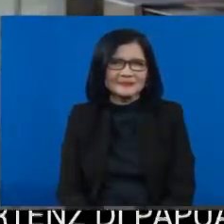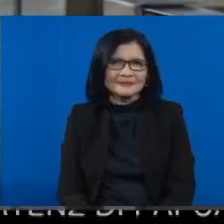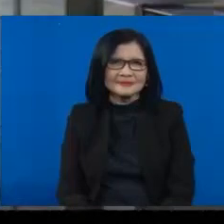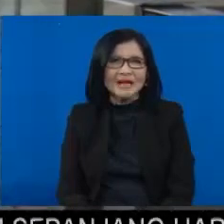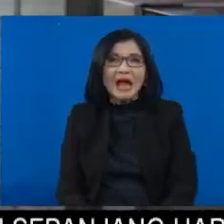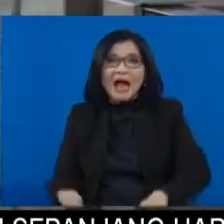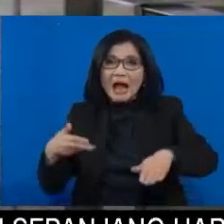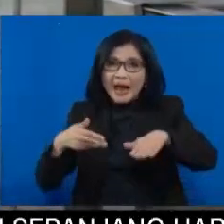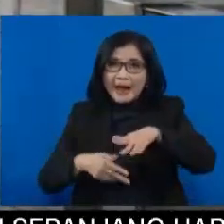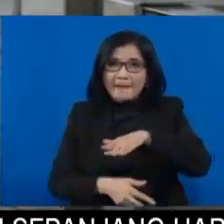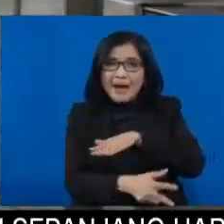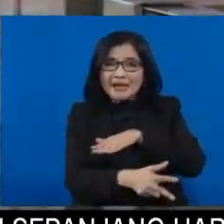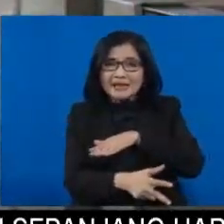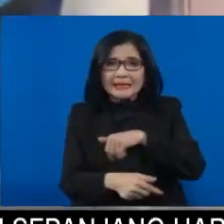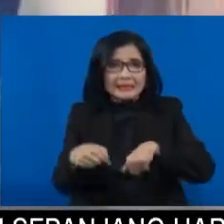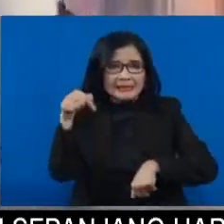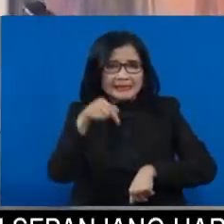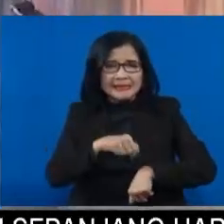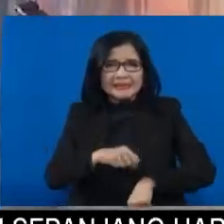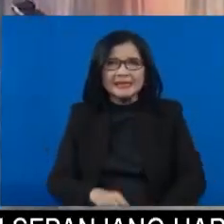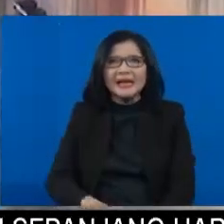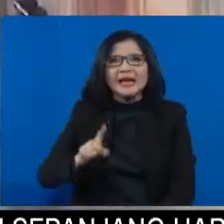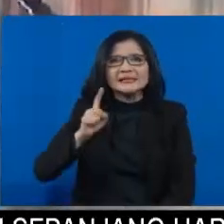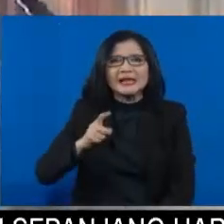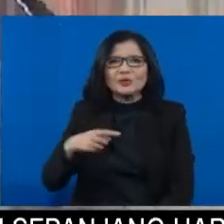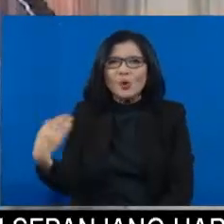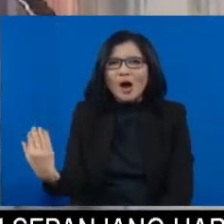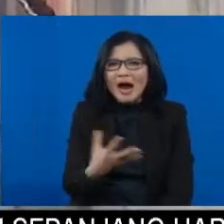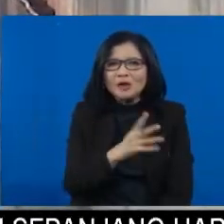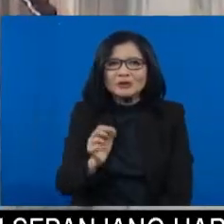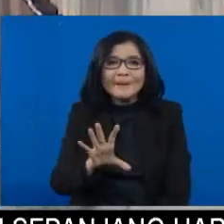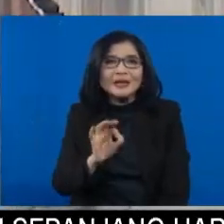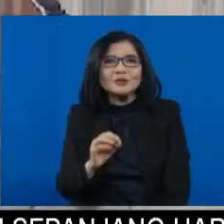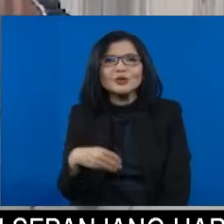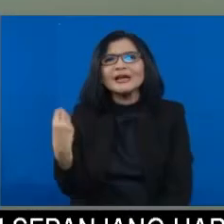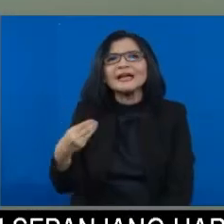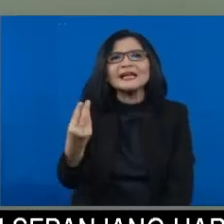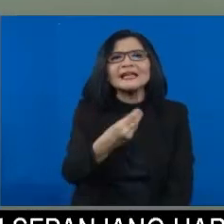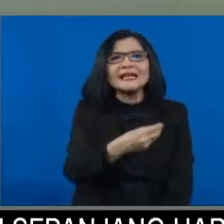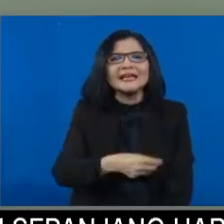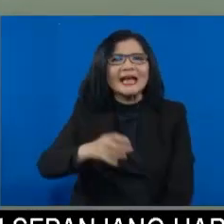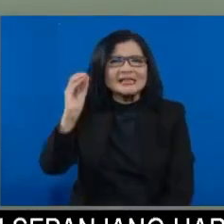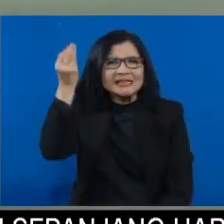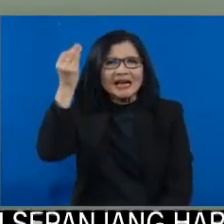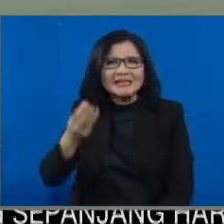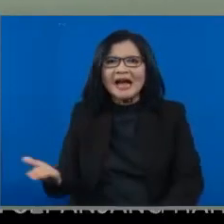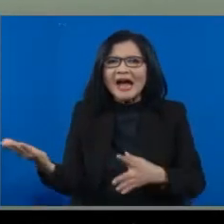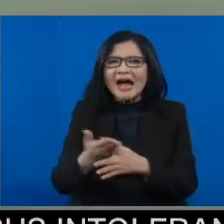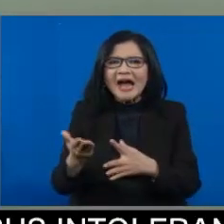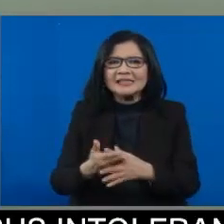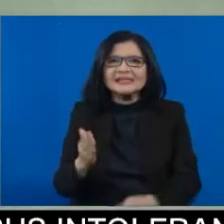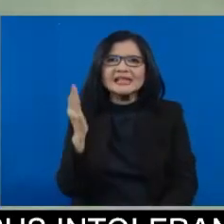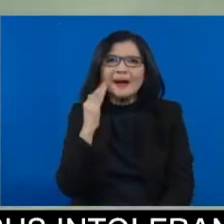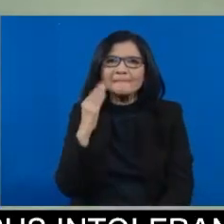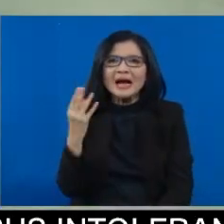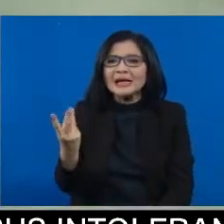MRT. Moda transportasi ini merupakan salah satu angkutan pilihan untuk berkeliling kota. Mudahnya akses, ongkos yang